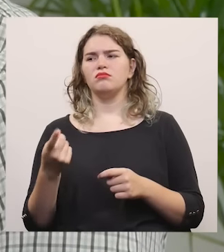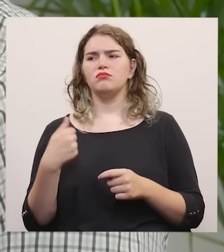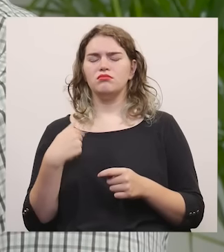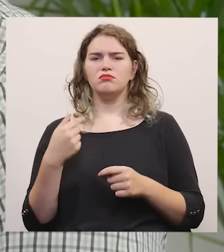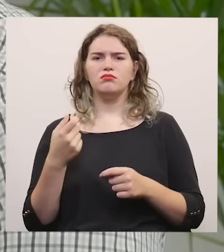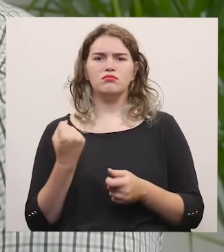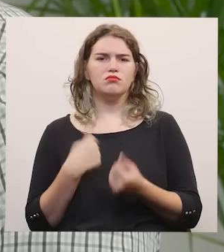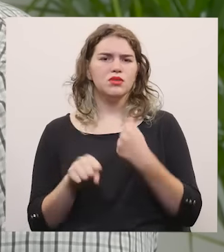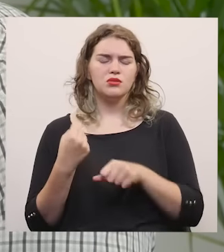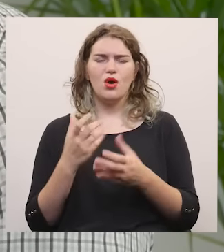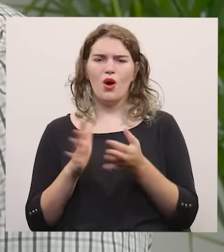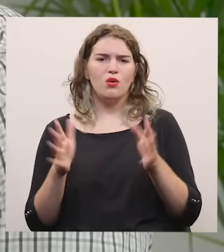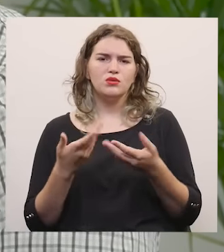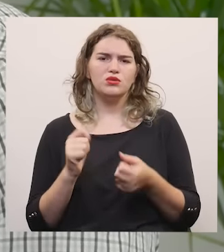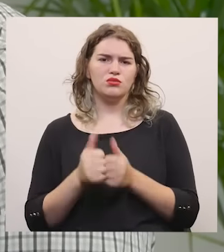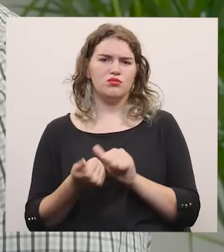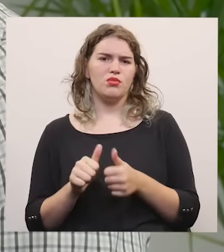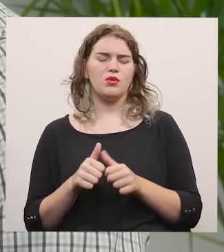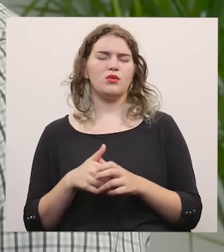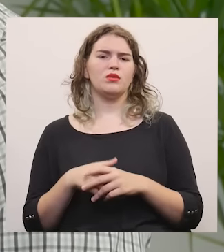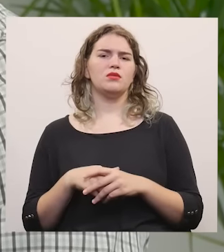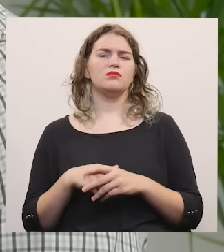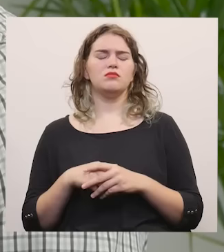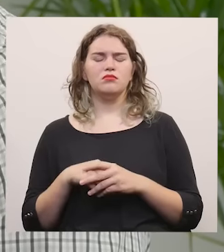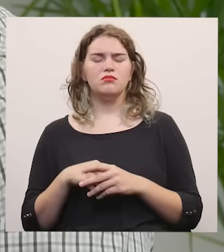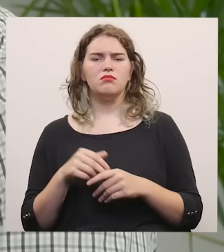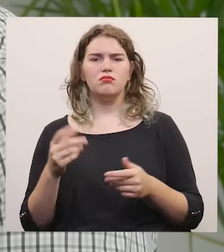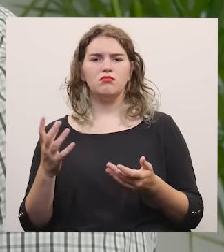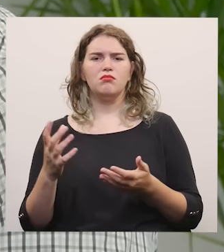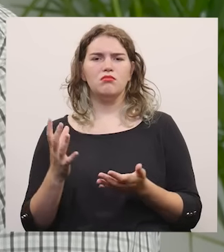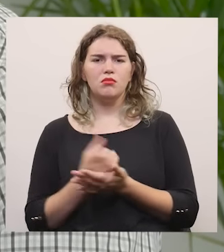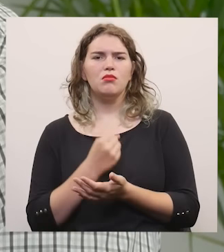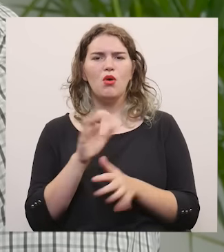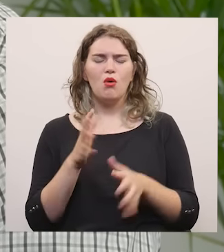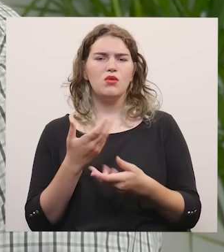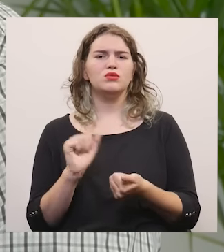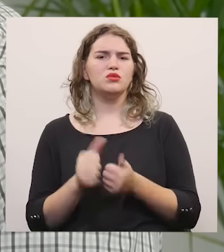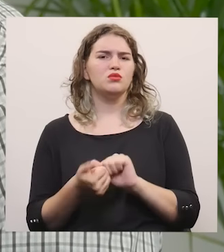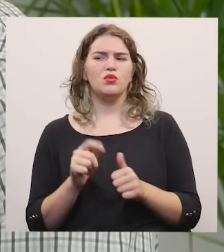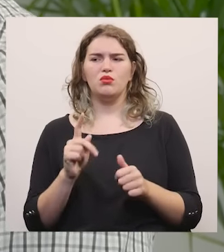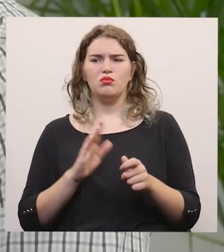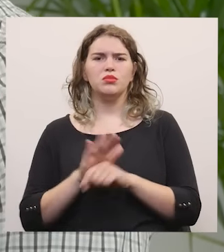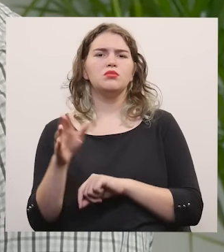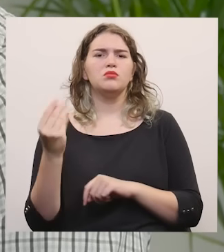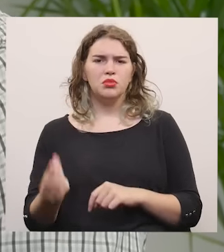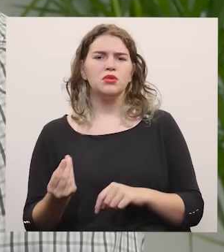aptitudinile necesare să fac orice sport, să zic așa. Mă descurcam extraordinar în orice sport. Nu era,